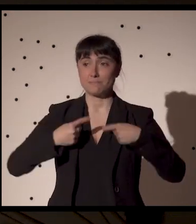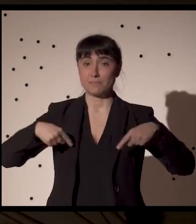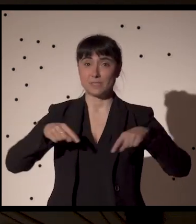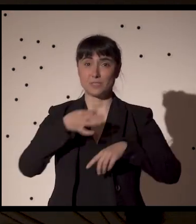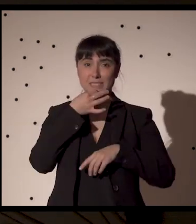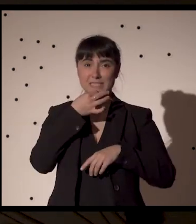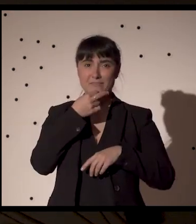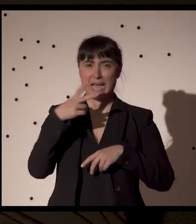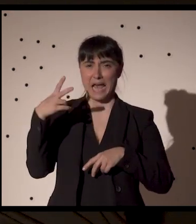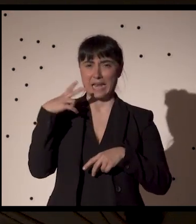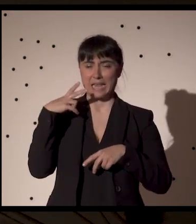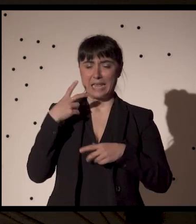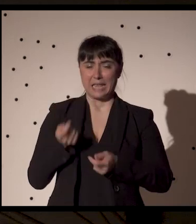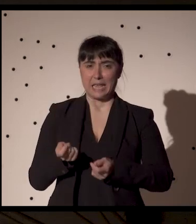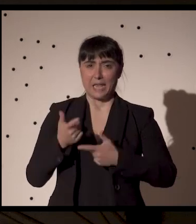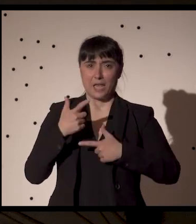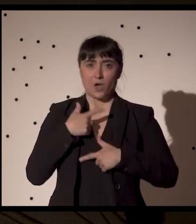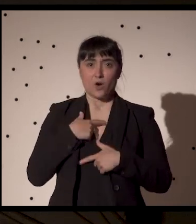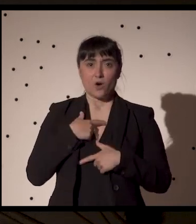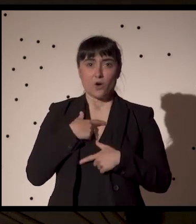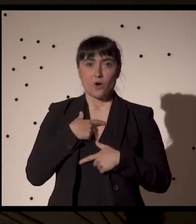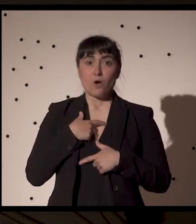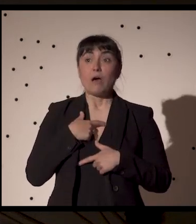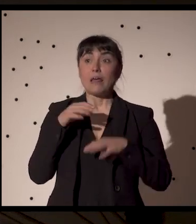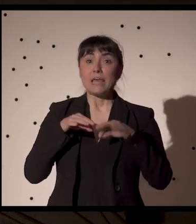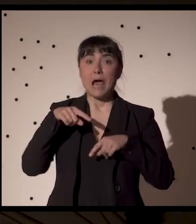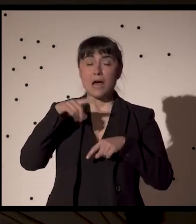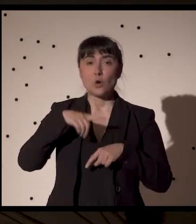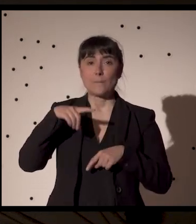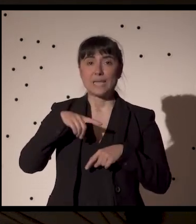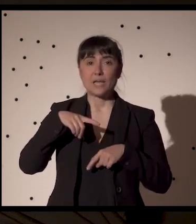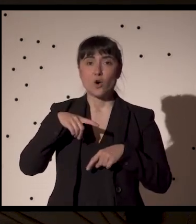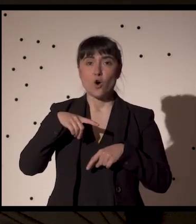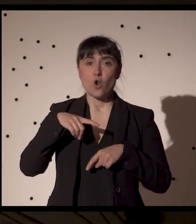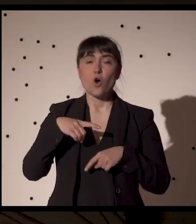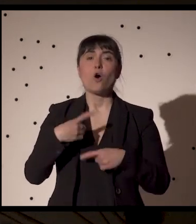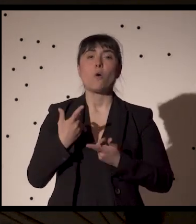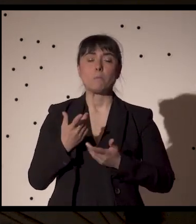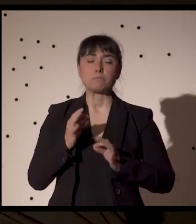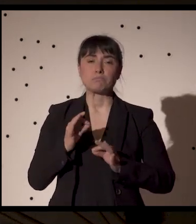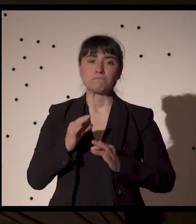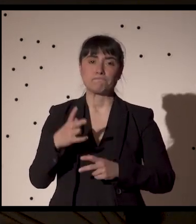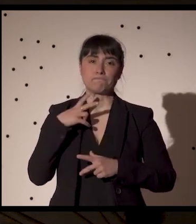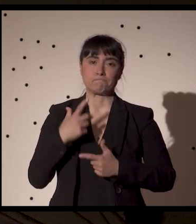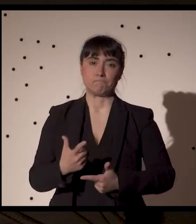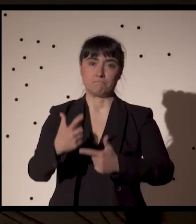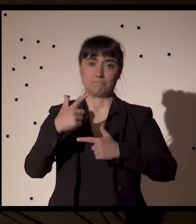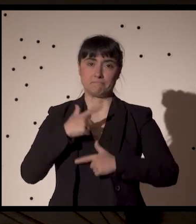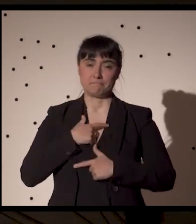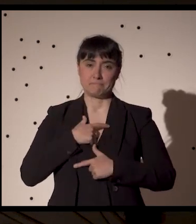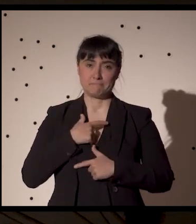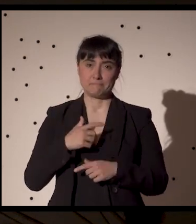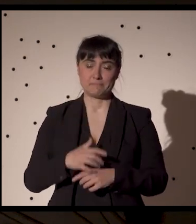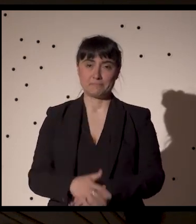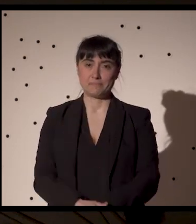il panorama e l'attività del Piccolo teatro e in questa capacità di risposta in questa